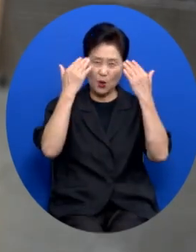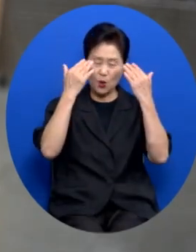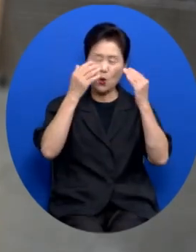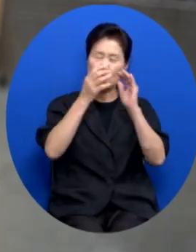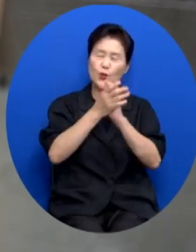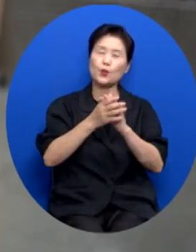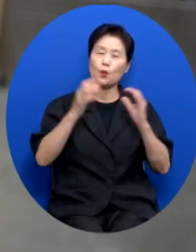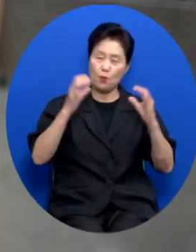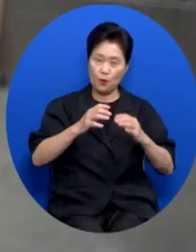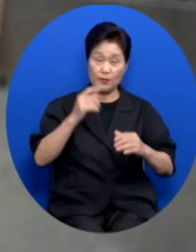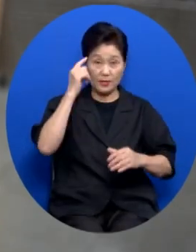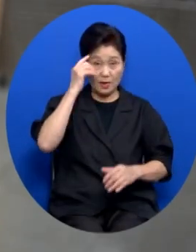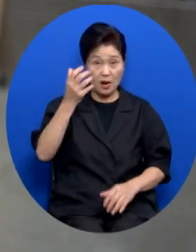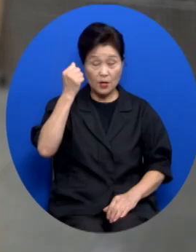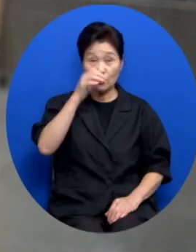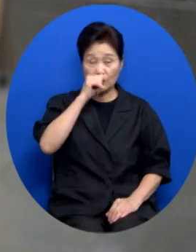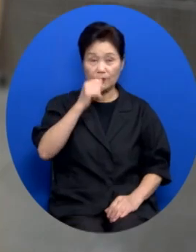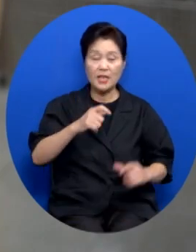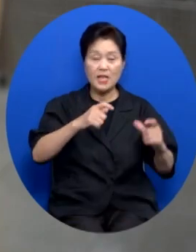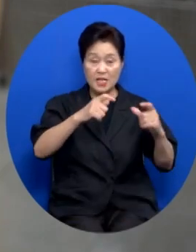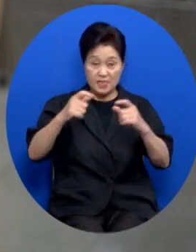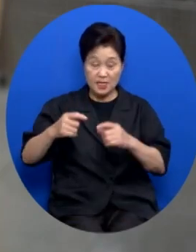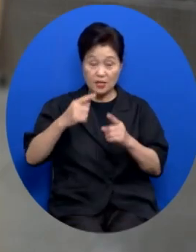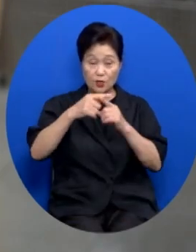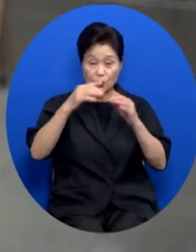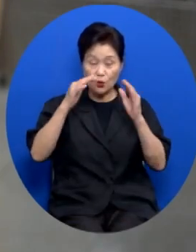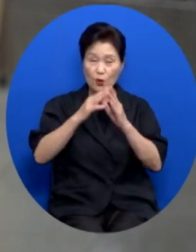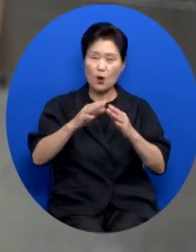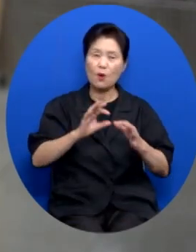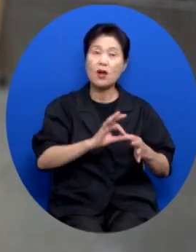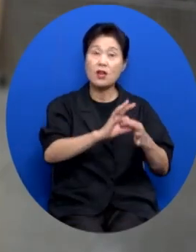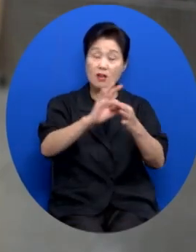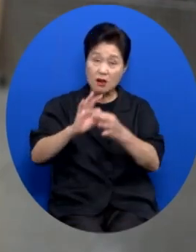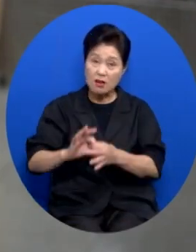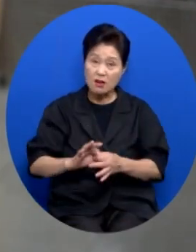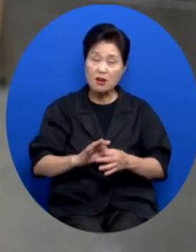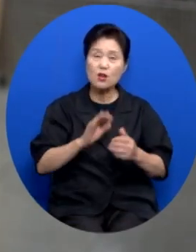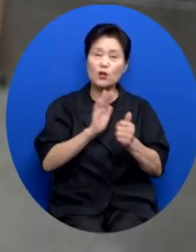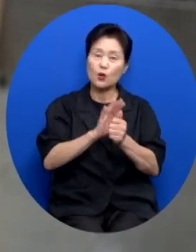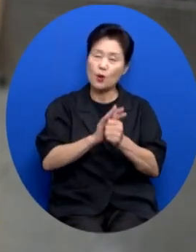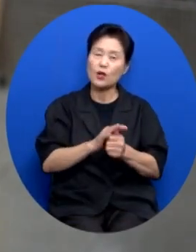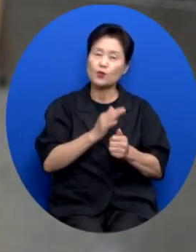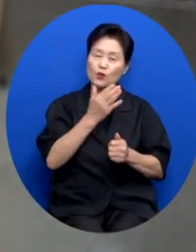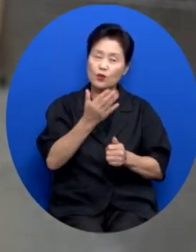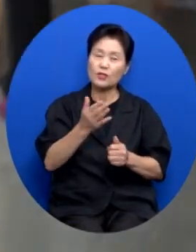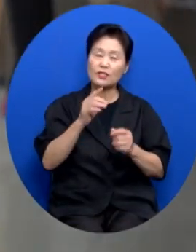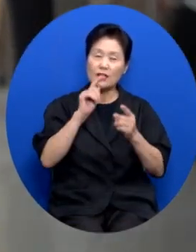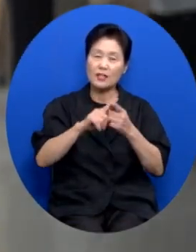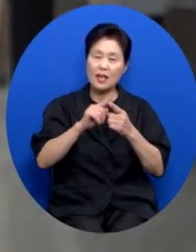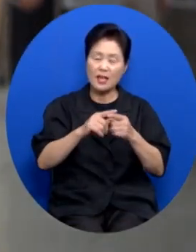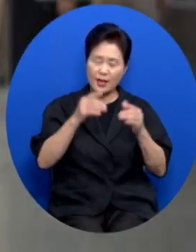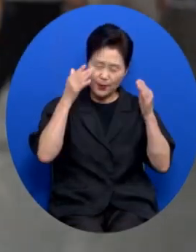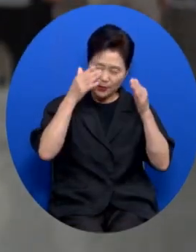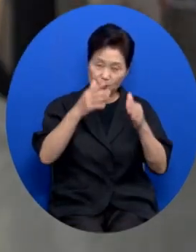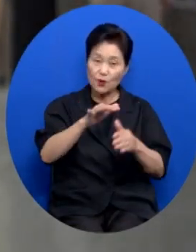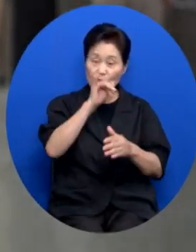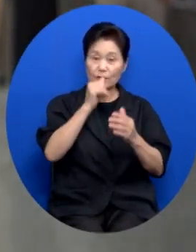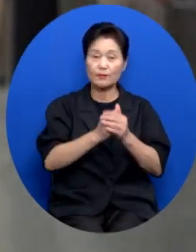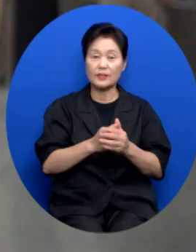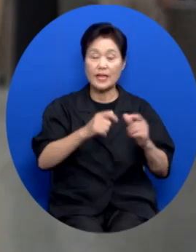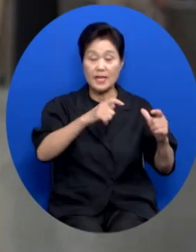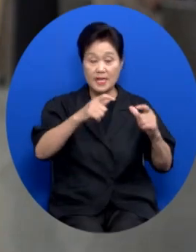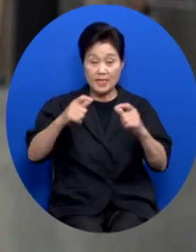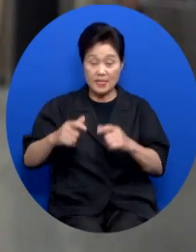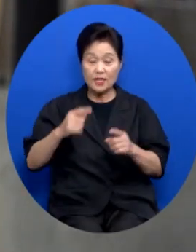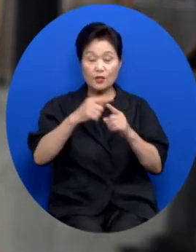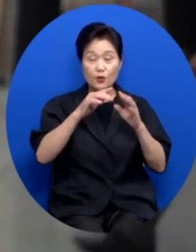모임이 지역교회랑 연결하는 것에 굉장히 많은 관심을 갖고 역량을 쏟고 있어요. 그래서 실제 지역교회의 부흥과